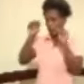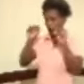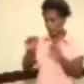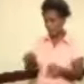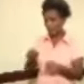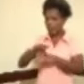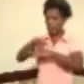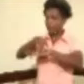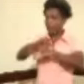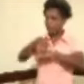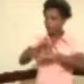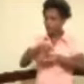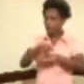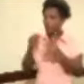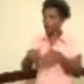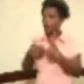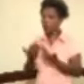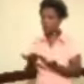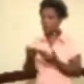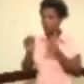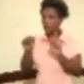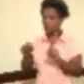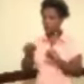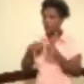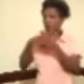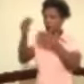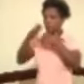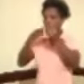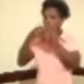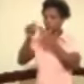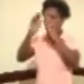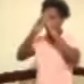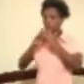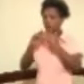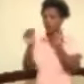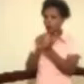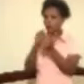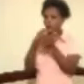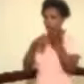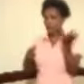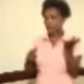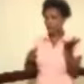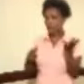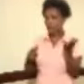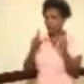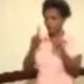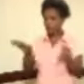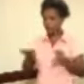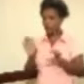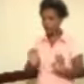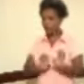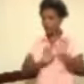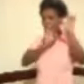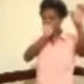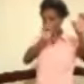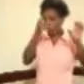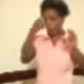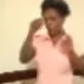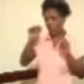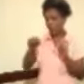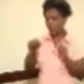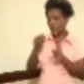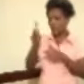tu es là, pour nous aller là, pour prêter encore, pour bâtir un petit caille, mais tel modèle que nous imposons, mais tel effort pour faire, ou qu'à passer par un fonds de crédit, ou qu'à passer